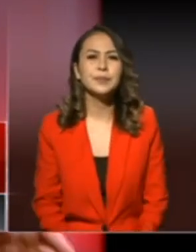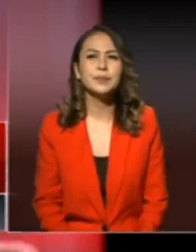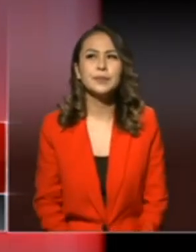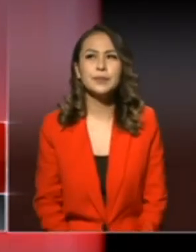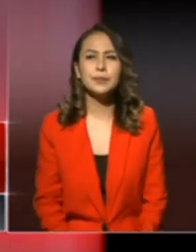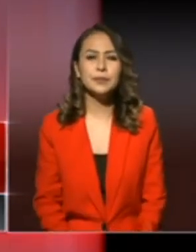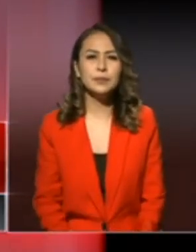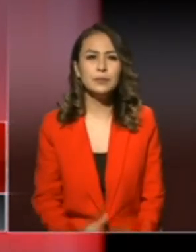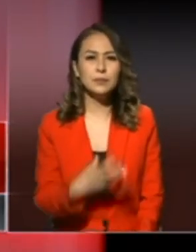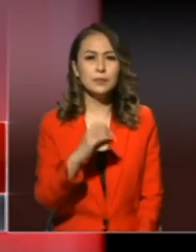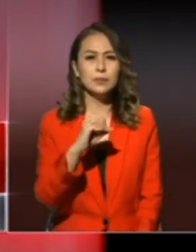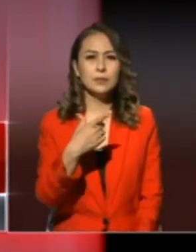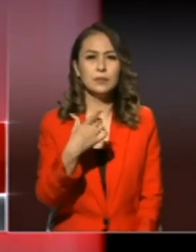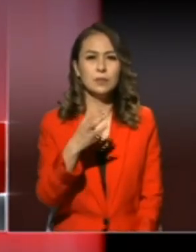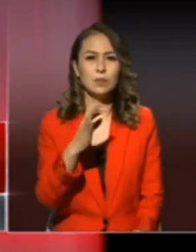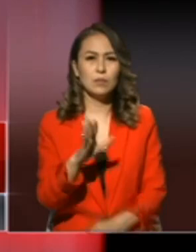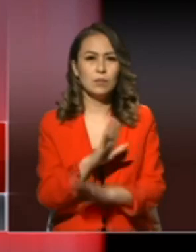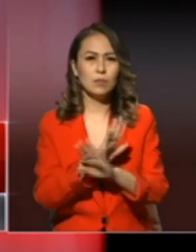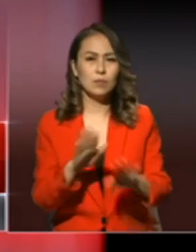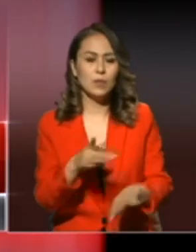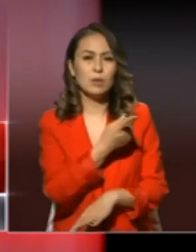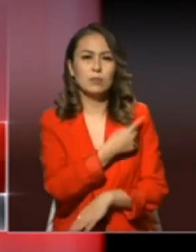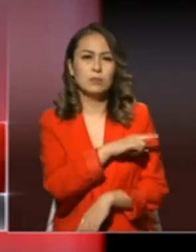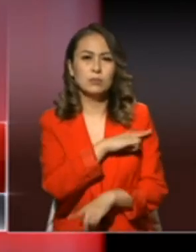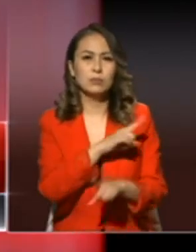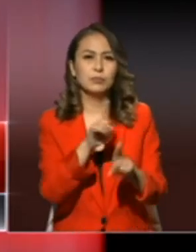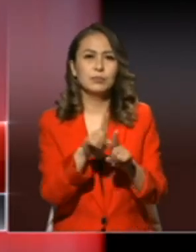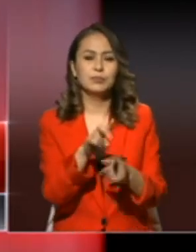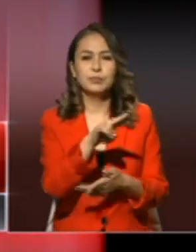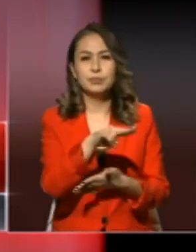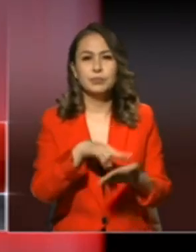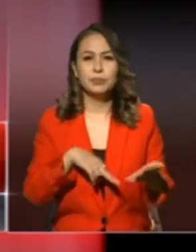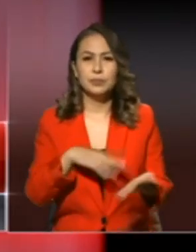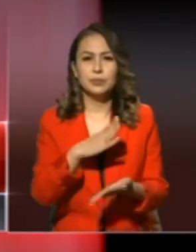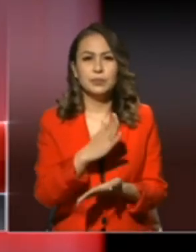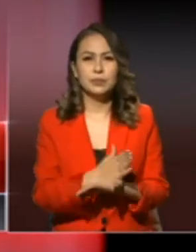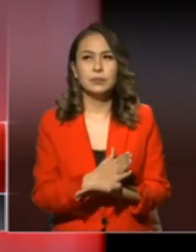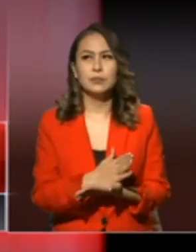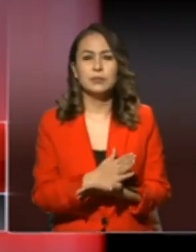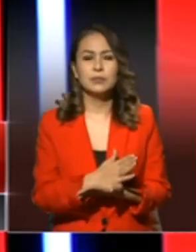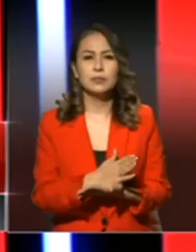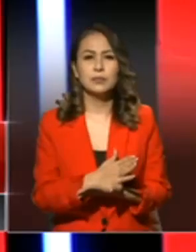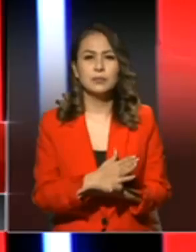Егов қана емес қой, емханаларда да тіркелу алады ғой? Емханаларға да барып тіркелуге болады. Неге айтпайсыздар?